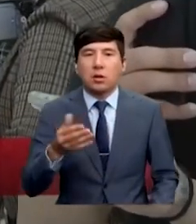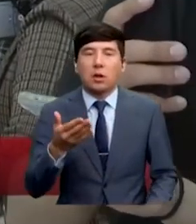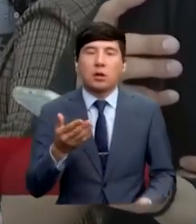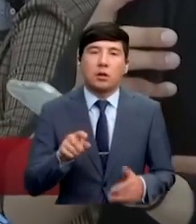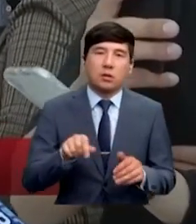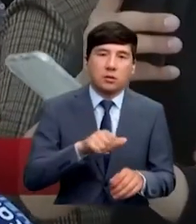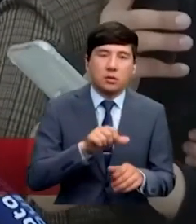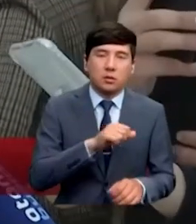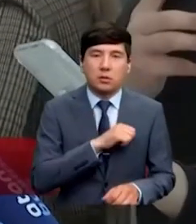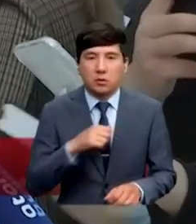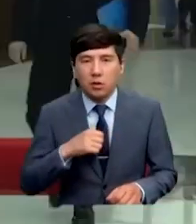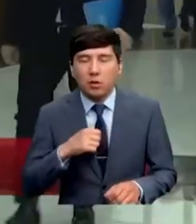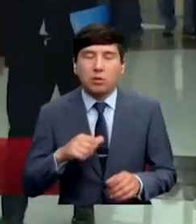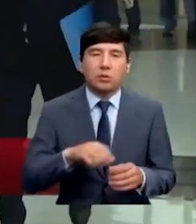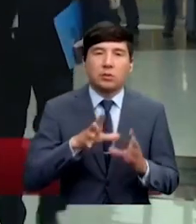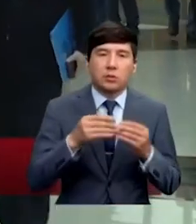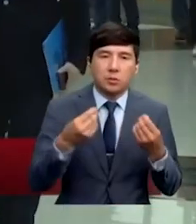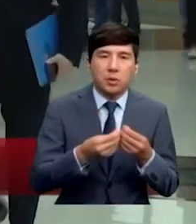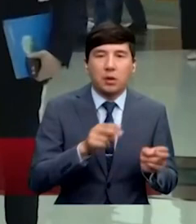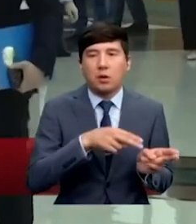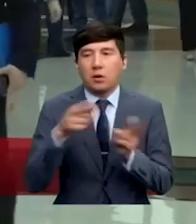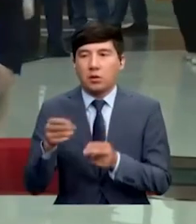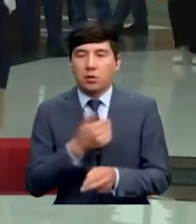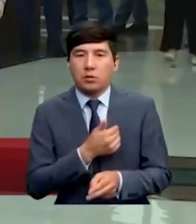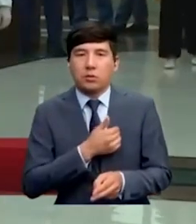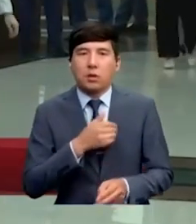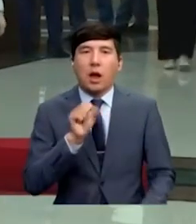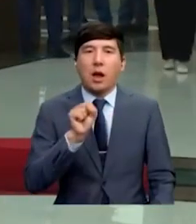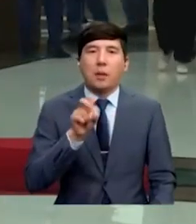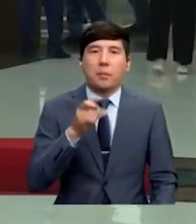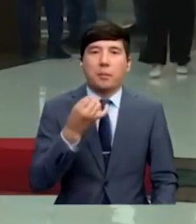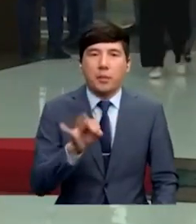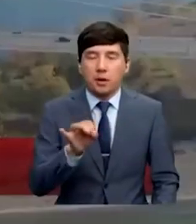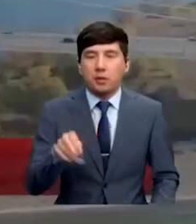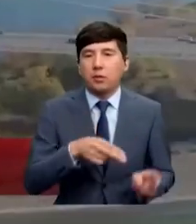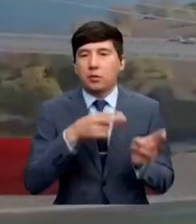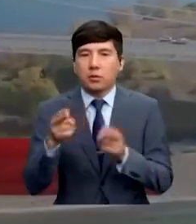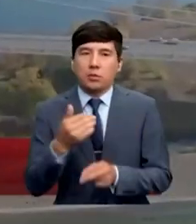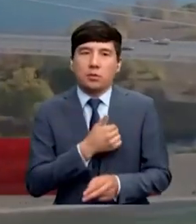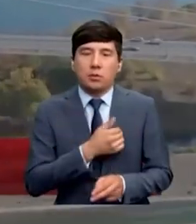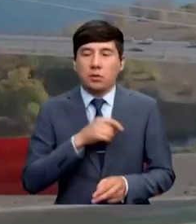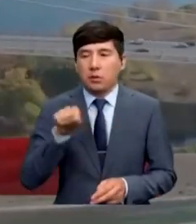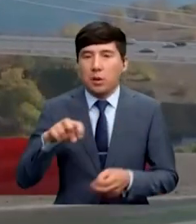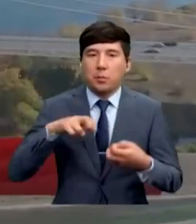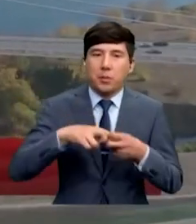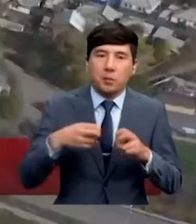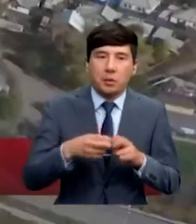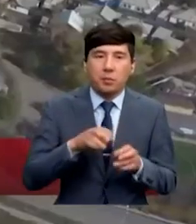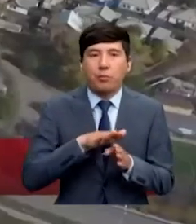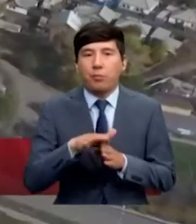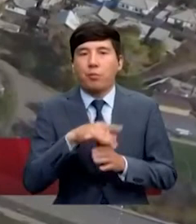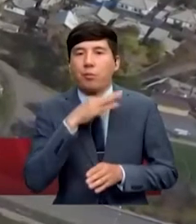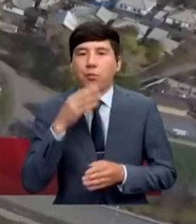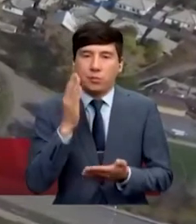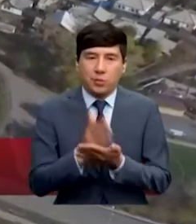отбасын Астанаға көшіріп алмақшы, одан кейін Абай өңіріне бармақ. Сөзінше ол жақта шешетін проблема жетеді. Тек содан кейін